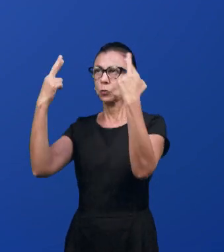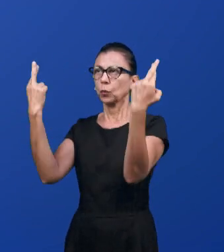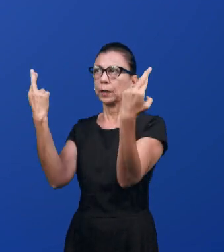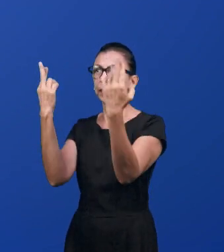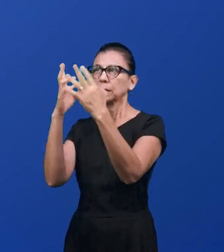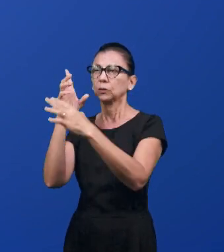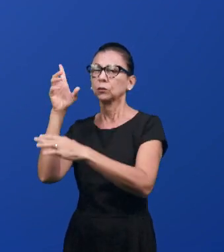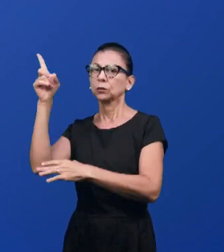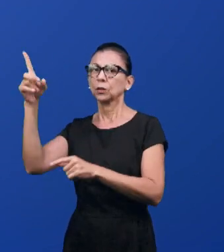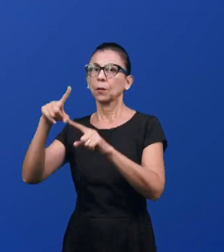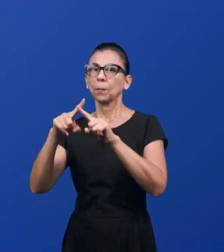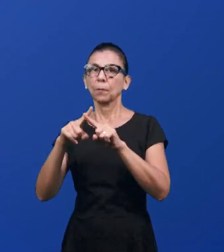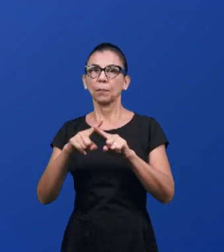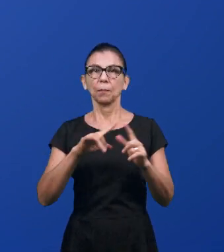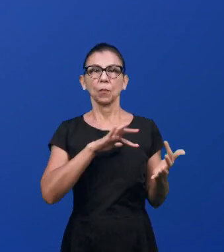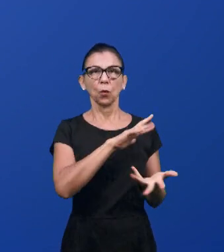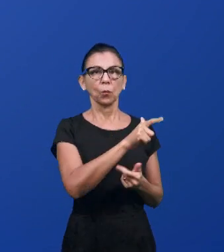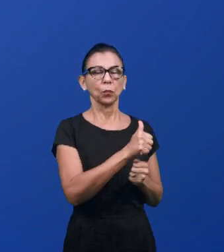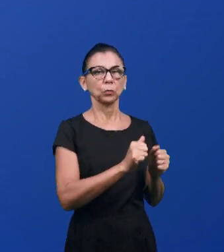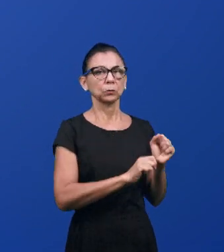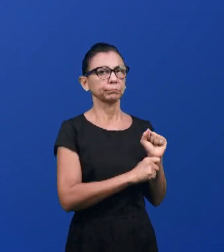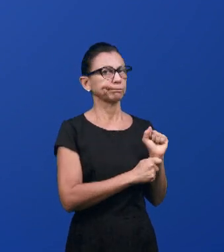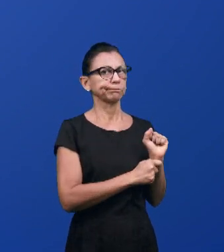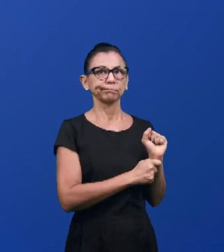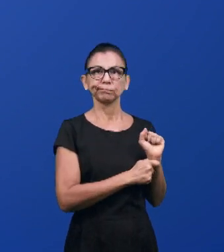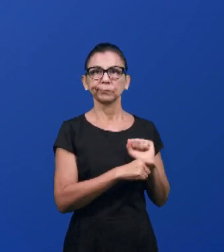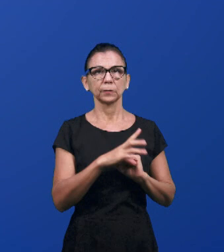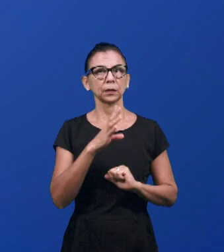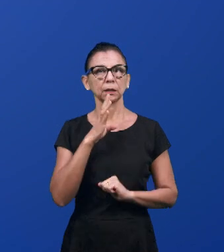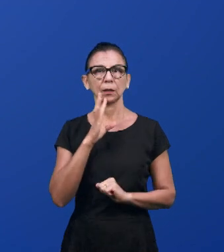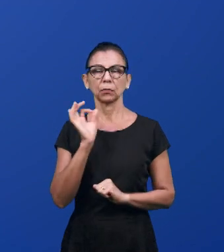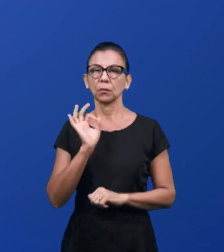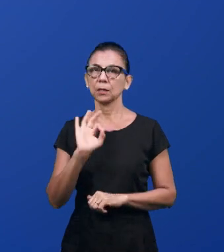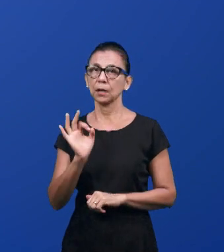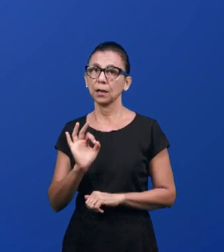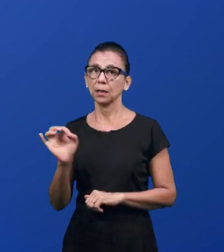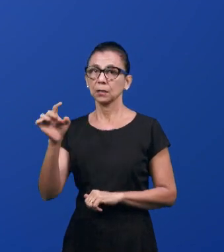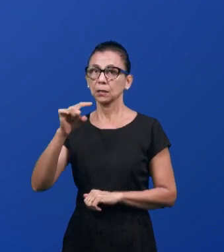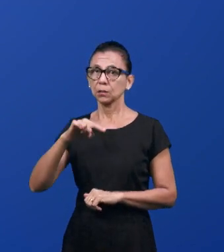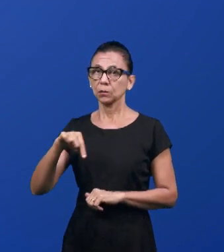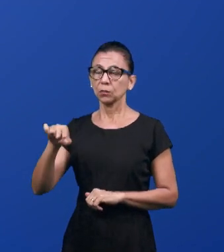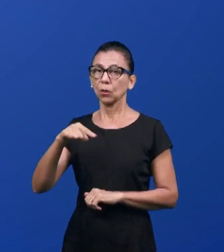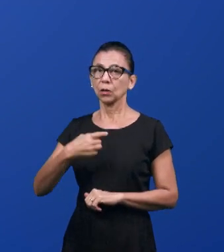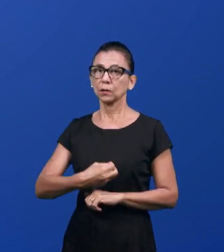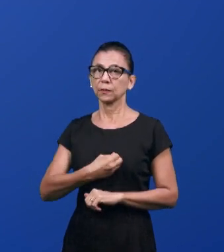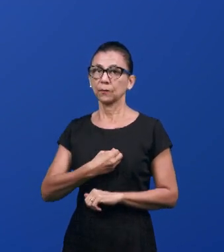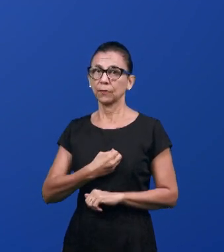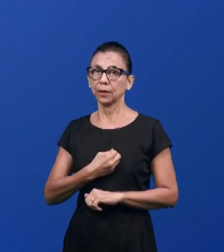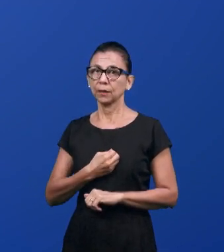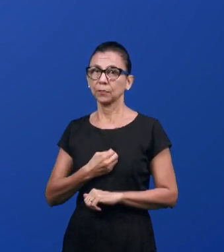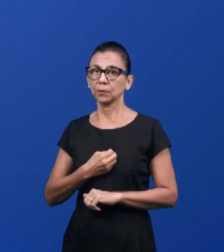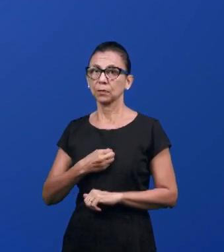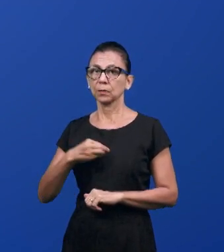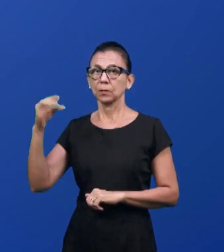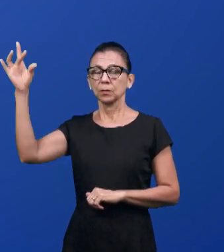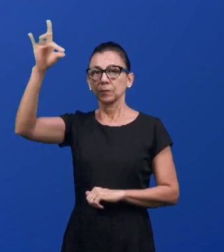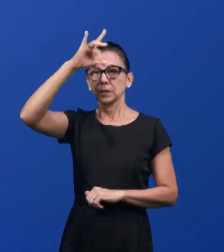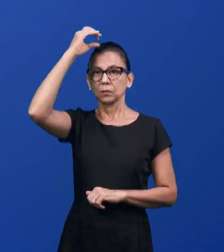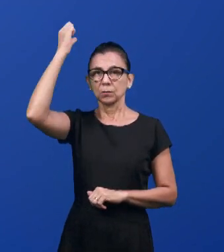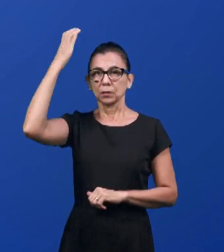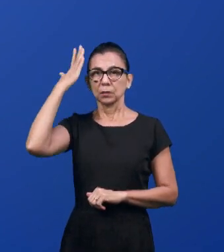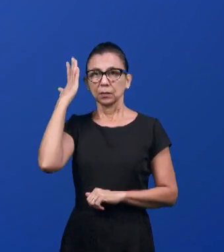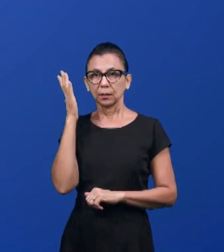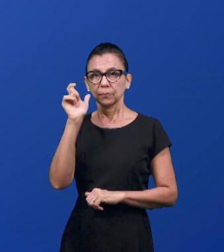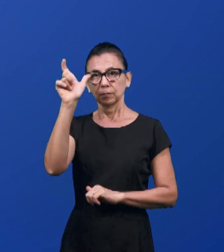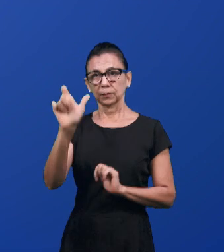Car nous vivons dans une œuvre à laquelle le Saint-Esprit se révèle, le mystère de nos vies qui est le Seigneur Jésus. Amen, à la paix